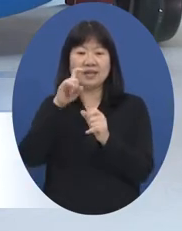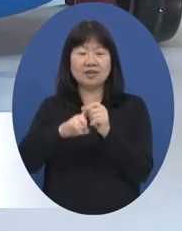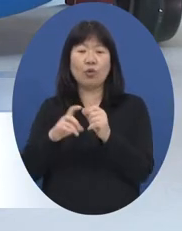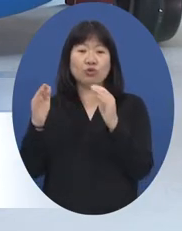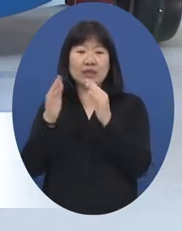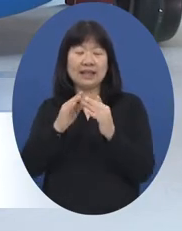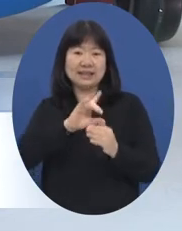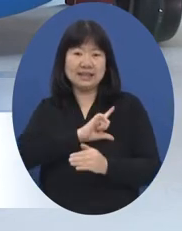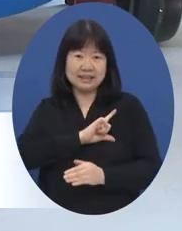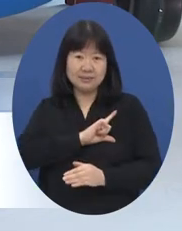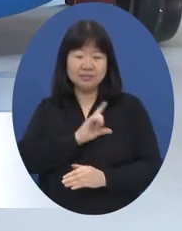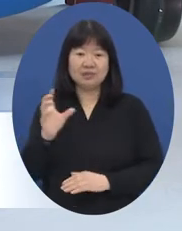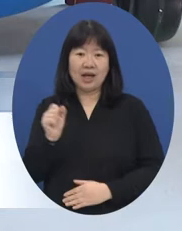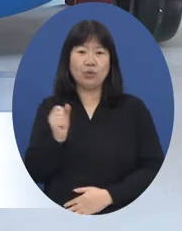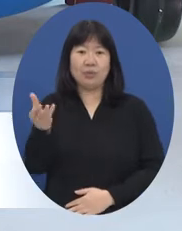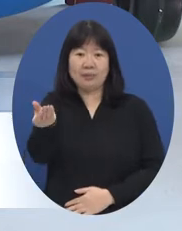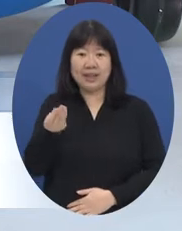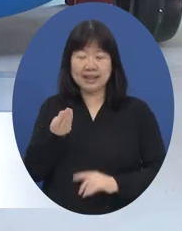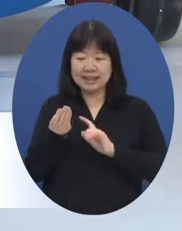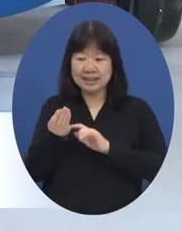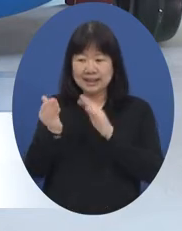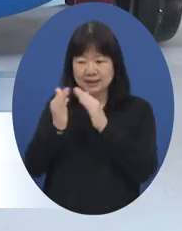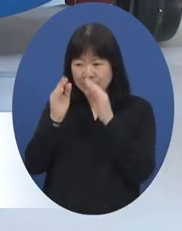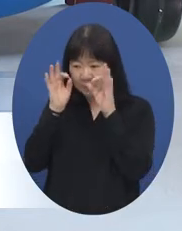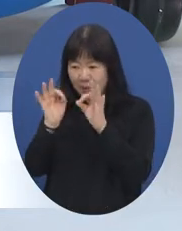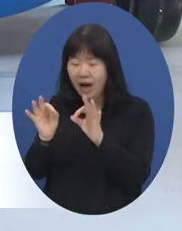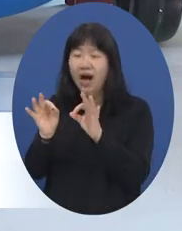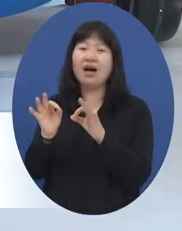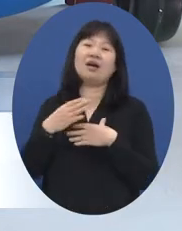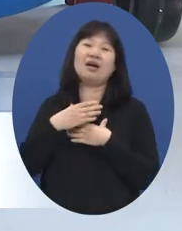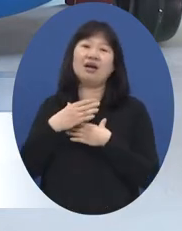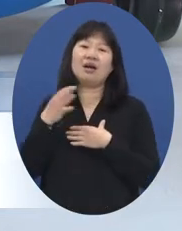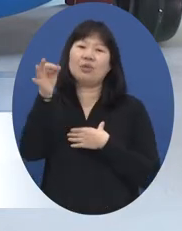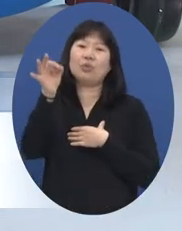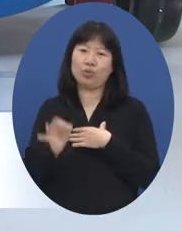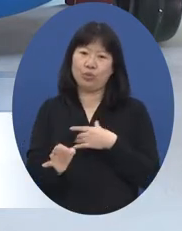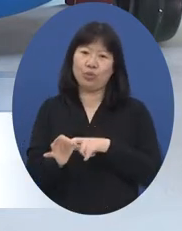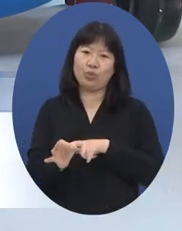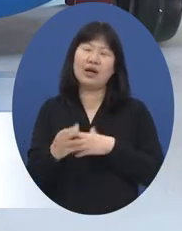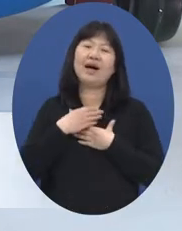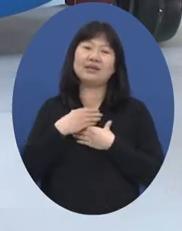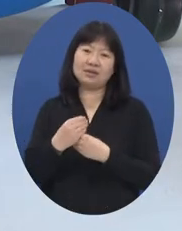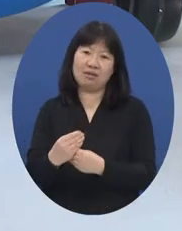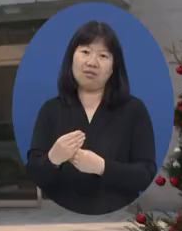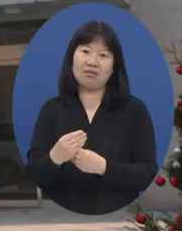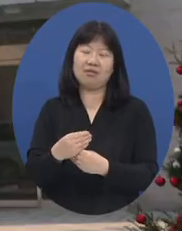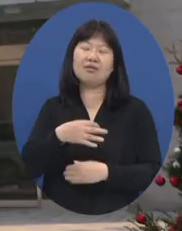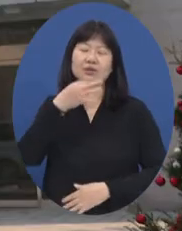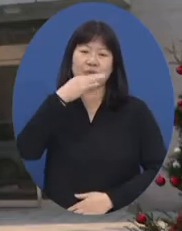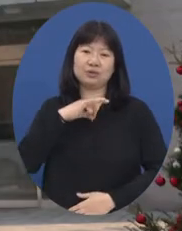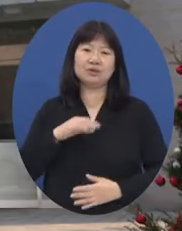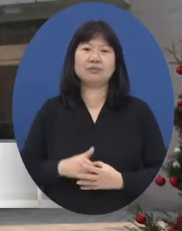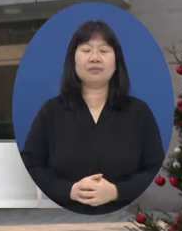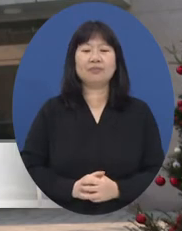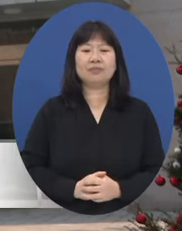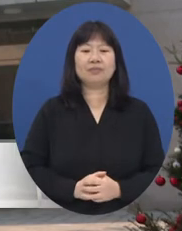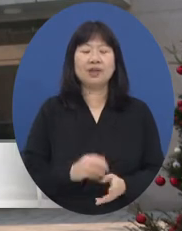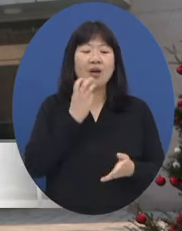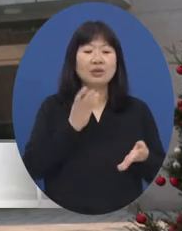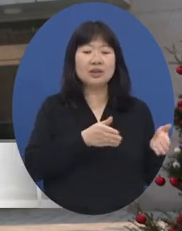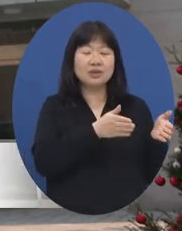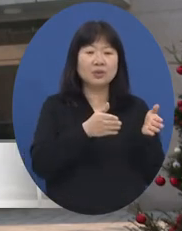이제 신혼부부들한테 되게 정말 안정감 있는 그런 집값으로 이용할 수 있는 점이 가장 또 크고